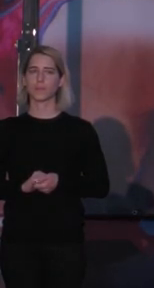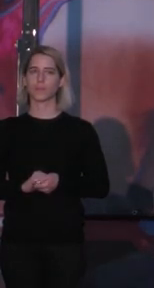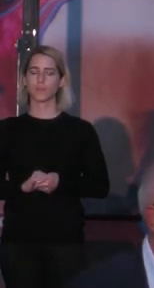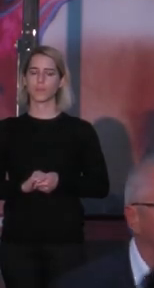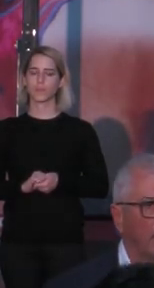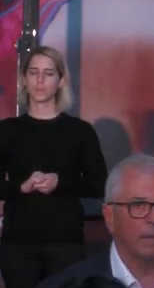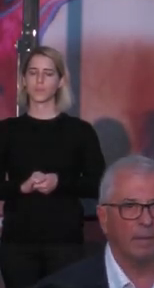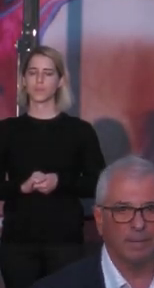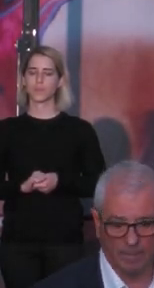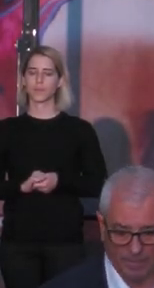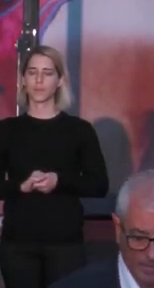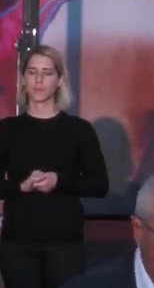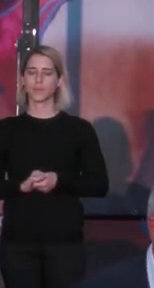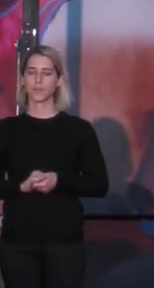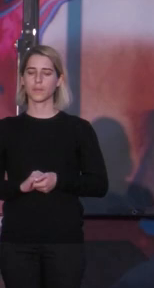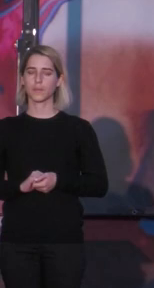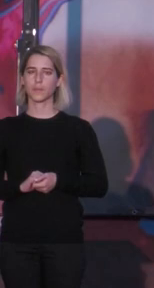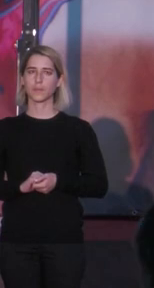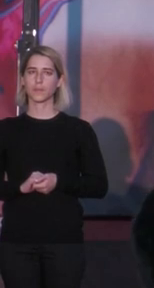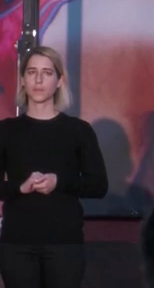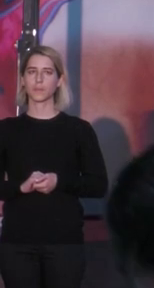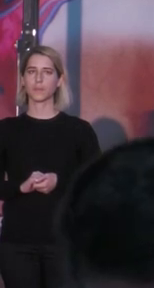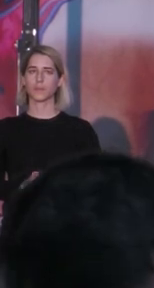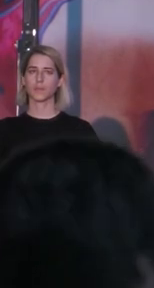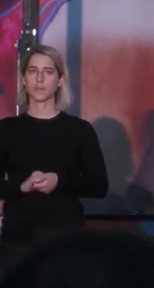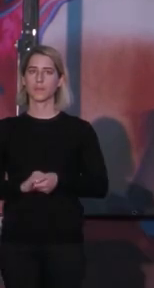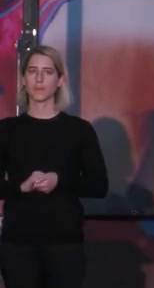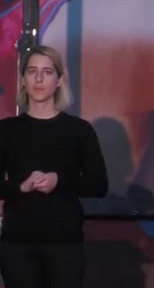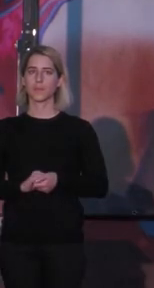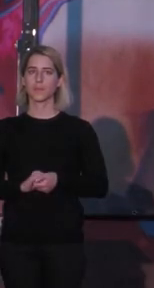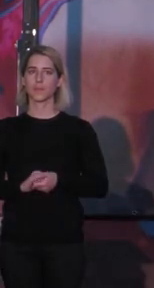Είναι η πόλη που μεγάλωσα. Για μένα είναι ένας μικρός πανιόνιος.